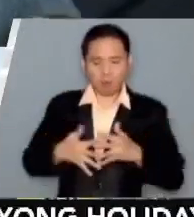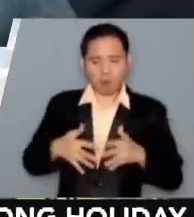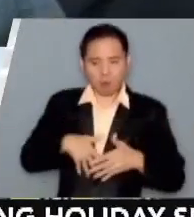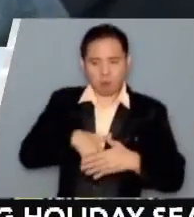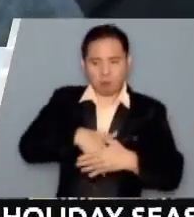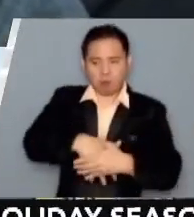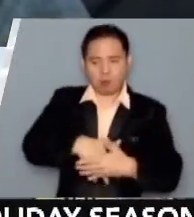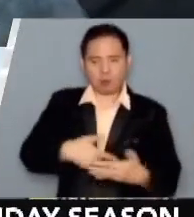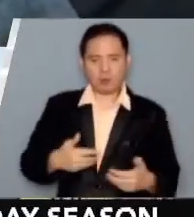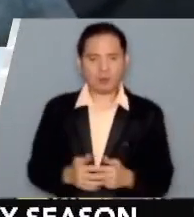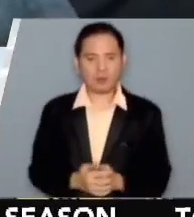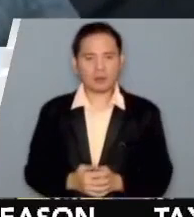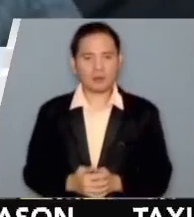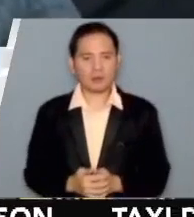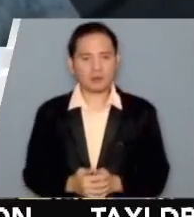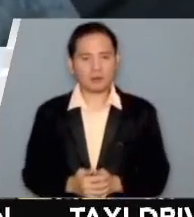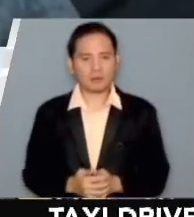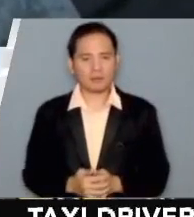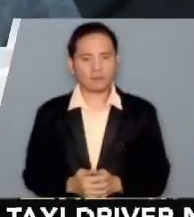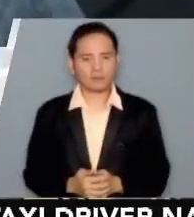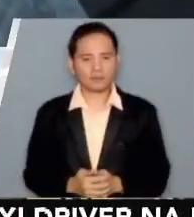tumagal yung